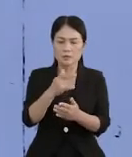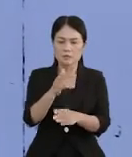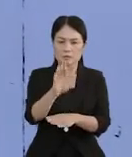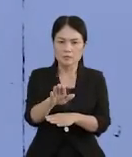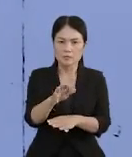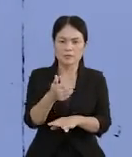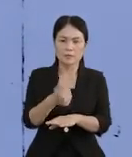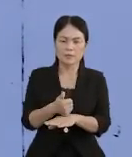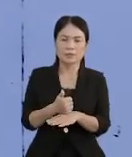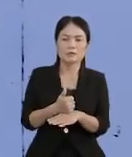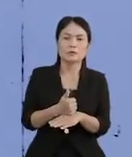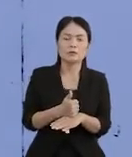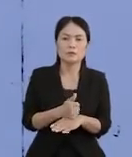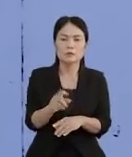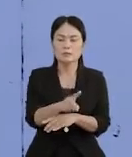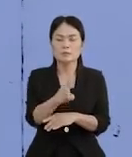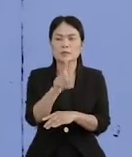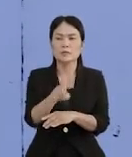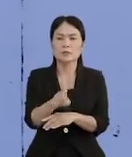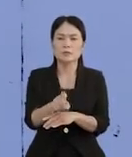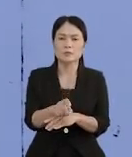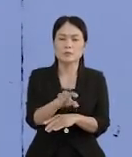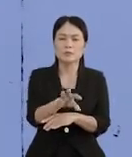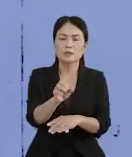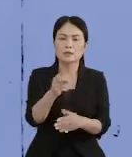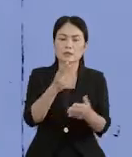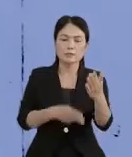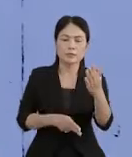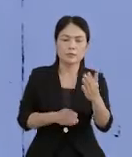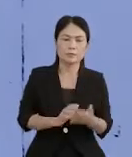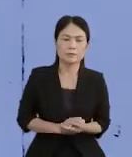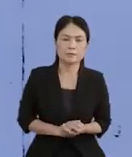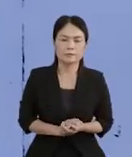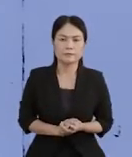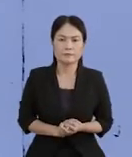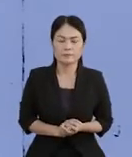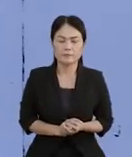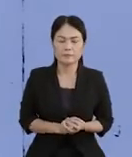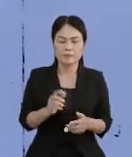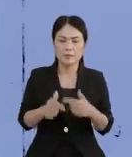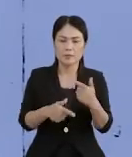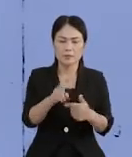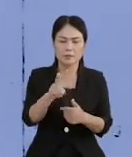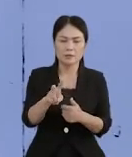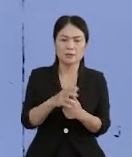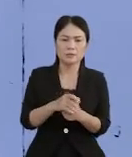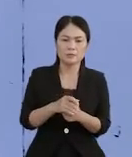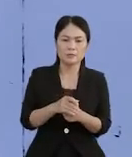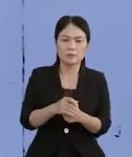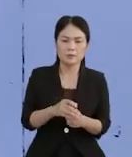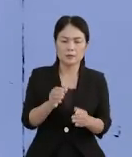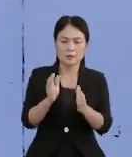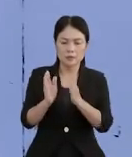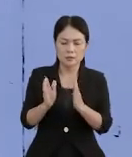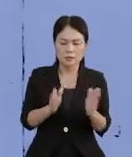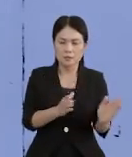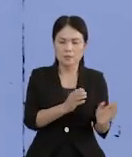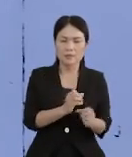bà thiên, hai nâng xâm nua thật ta kệ xua rộp, rộp ở vầy. Cho đo chùm hiên tì bì, vớp hàn